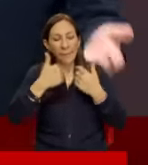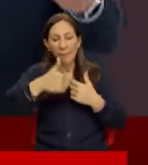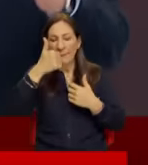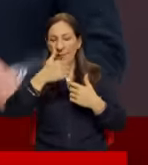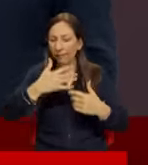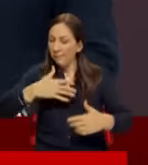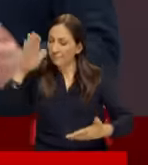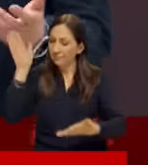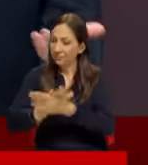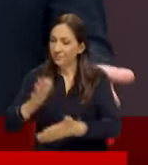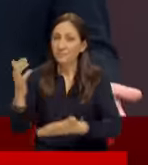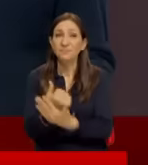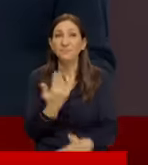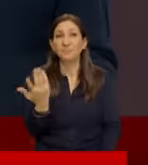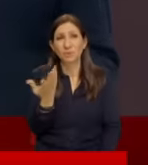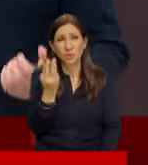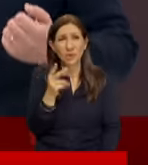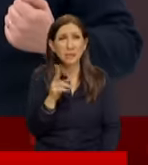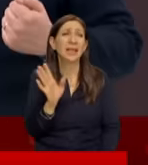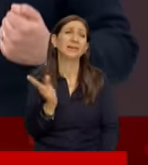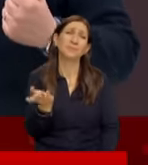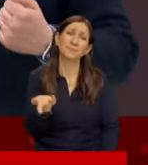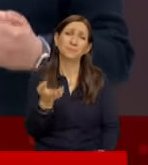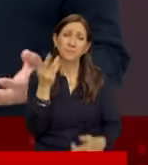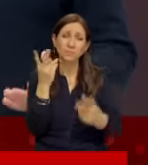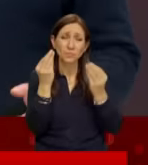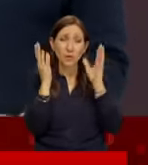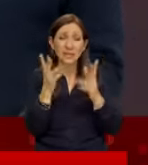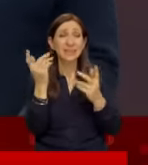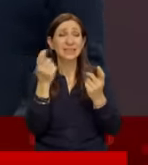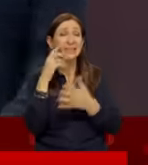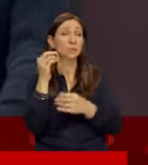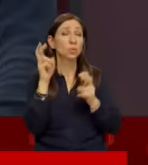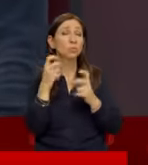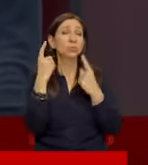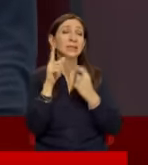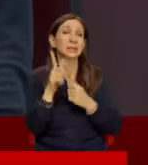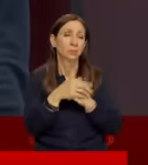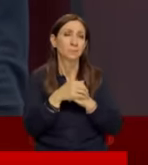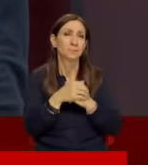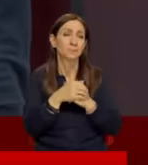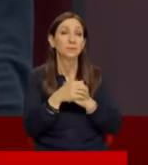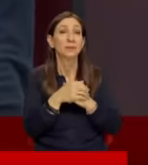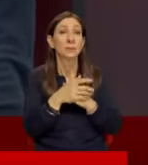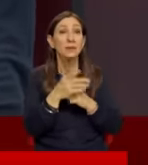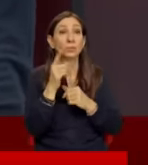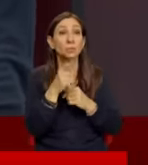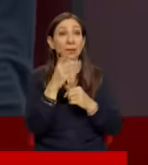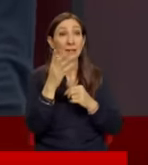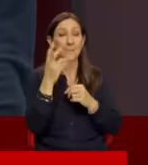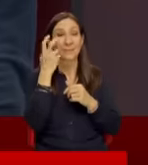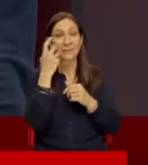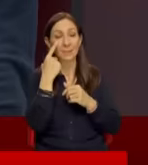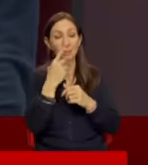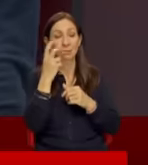gövdesini koydu, kazandı. Yani bu olacak iş mi? Bence birçok insanın üzerine düşünmesi gereken bir hadise bu. Peki şimdi buradan da